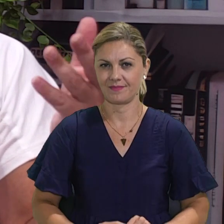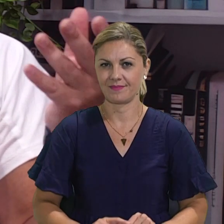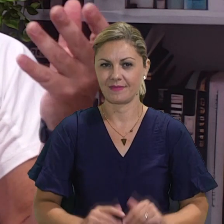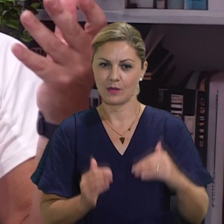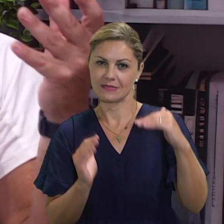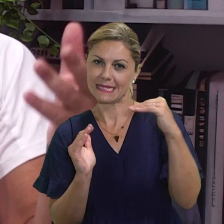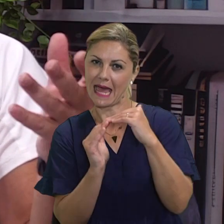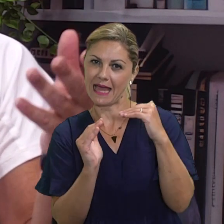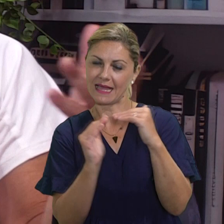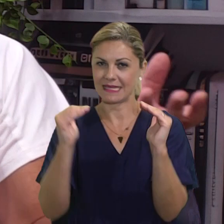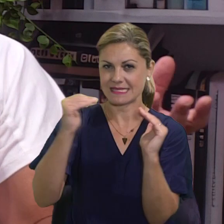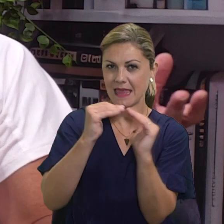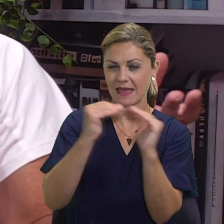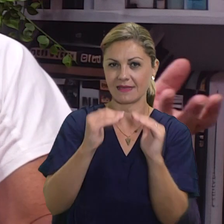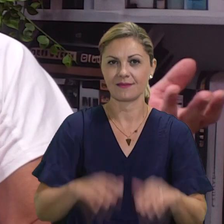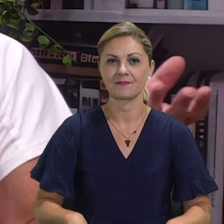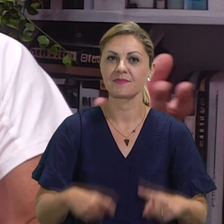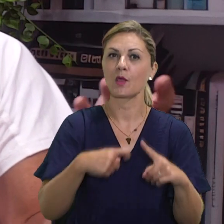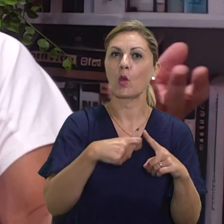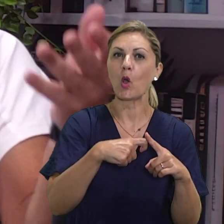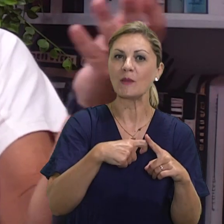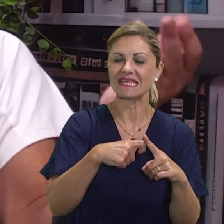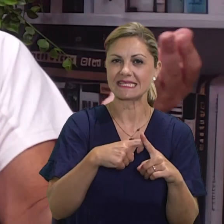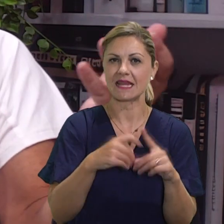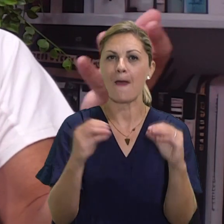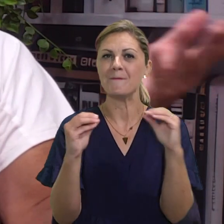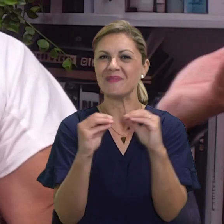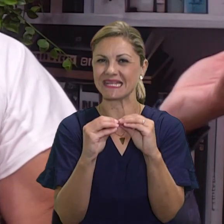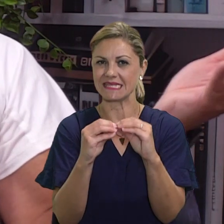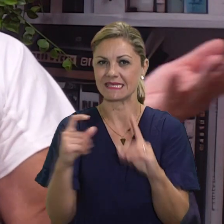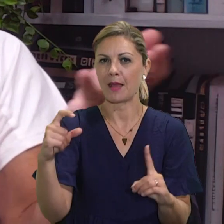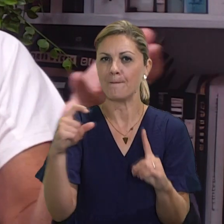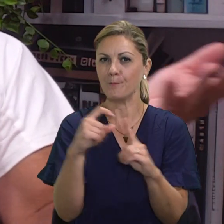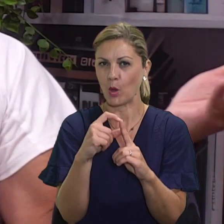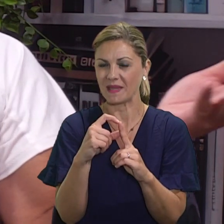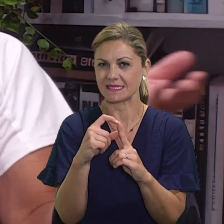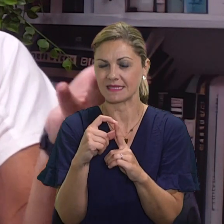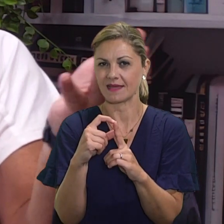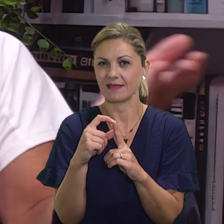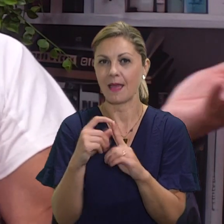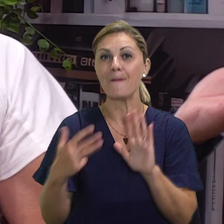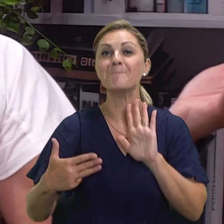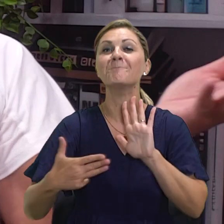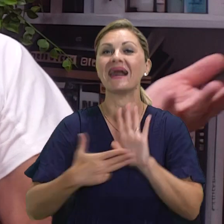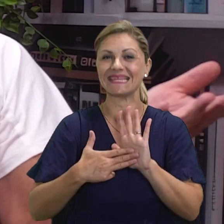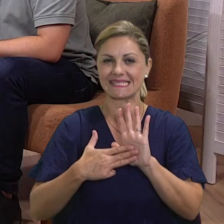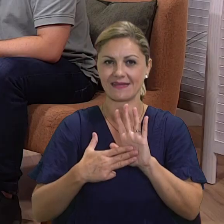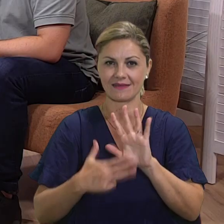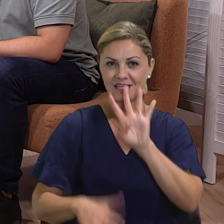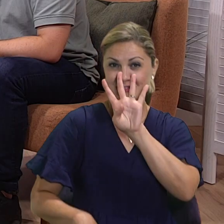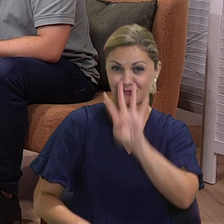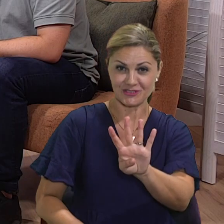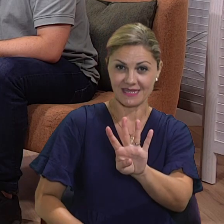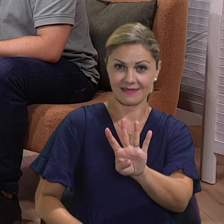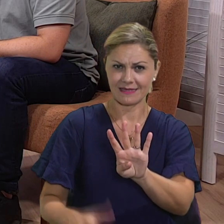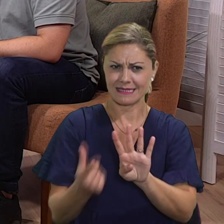Rima je kvalitetnije što se slaže u više slogova. Evo, na primjer, konistra, brnistra, ponistra